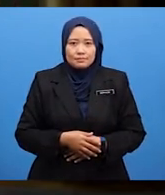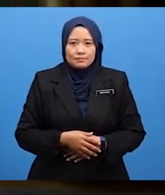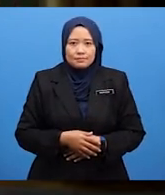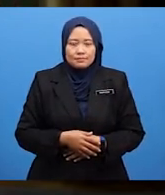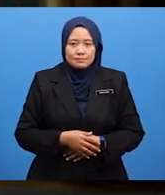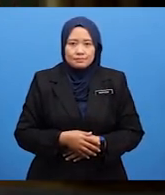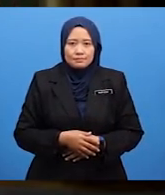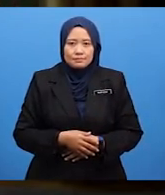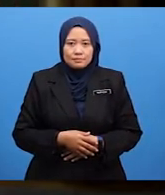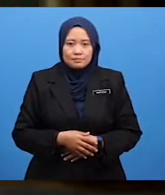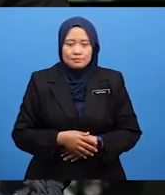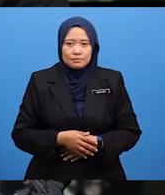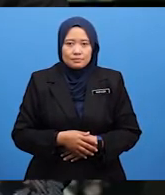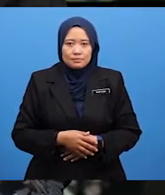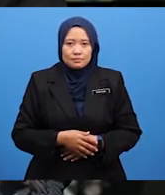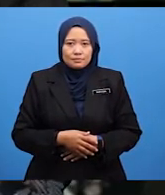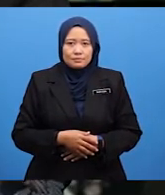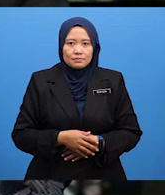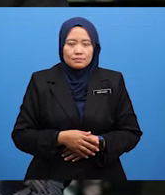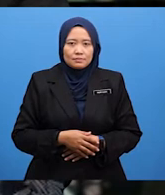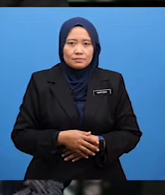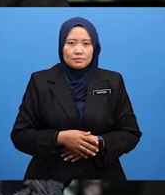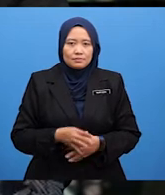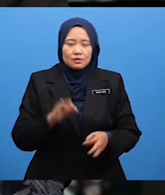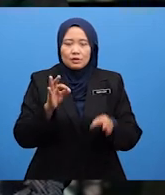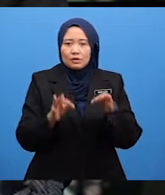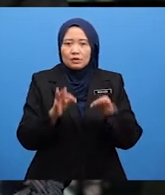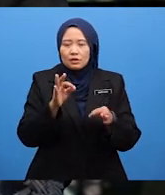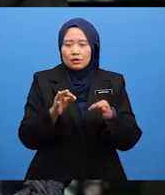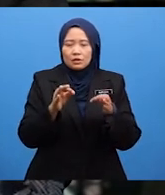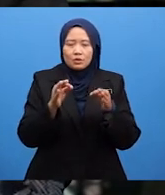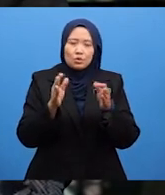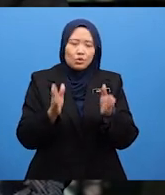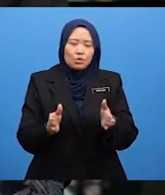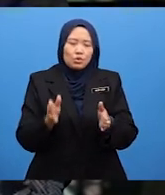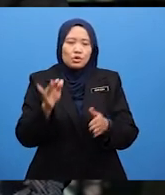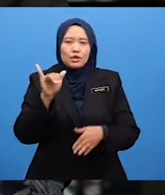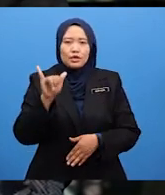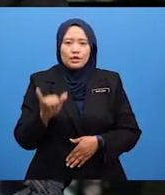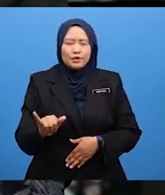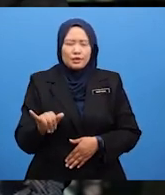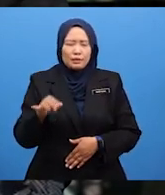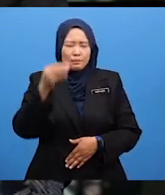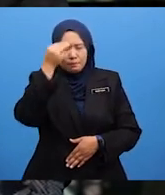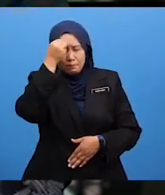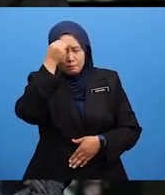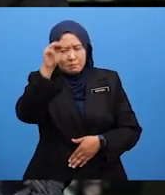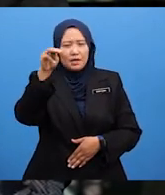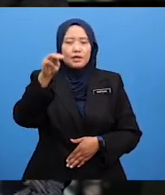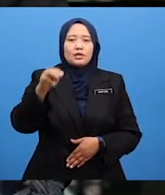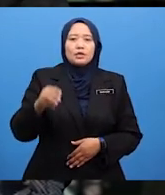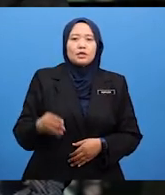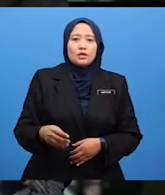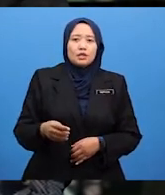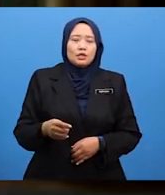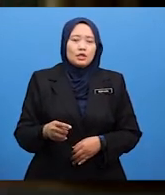bawah. Nah, siapa nak cuba? Maksudnya, dia bermula dengan petikan ke atas, tapi pendek saja, kemudian terus petikan